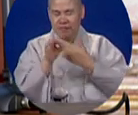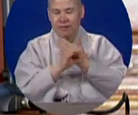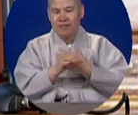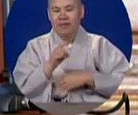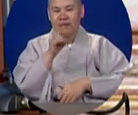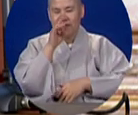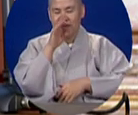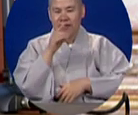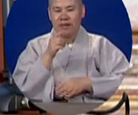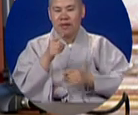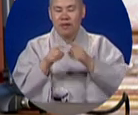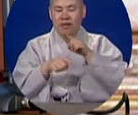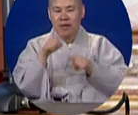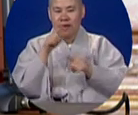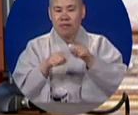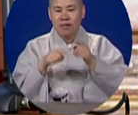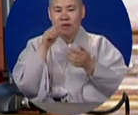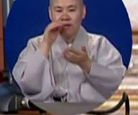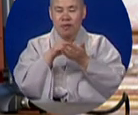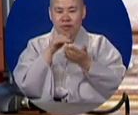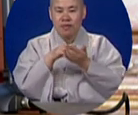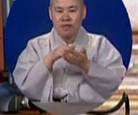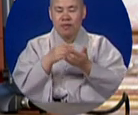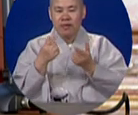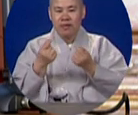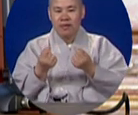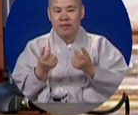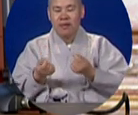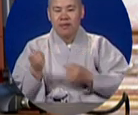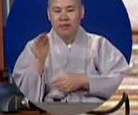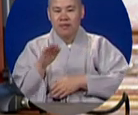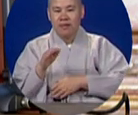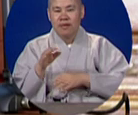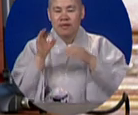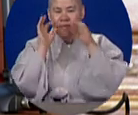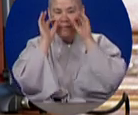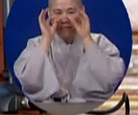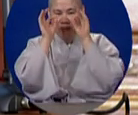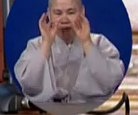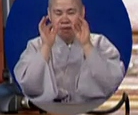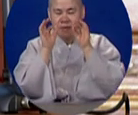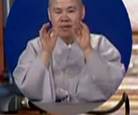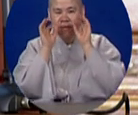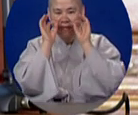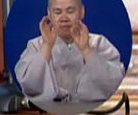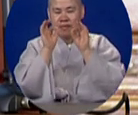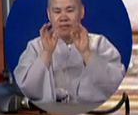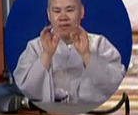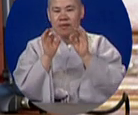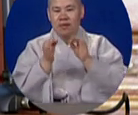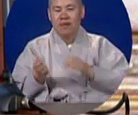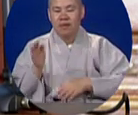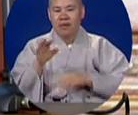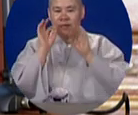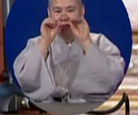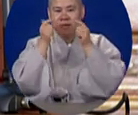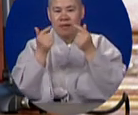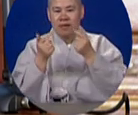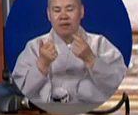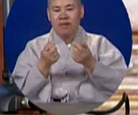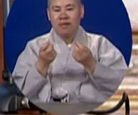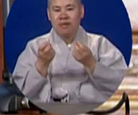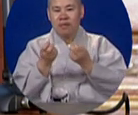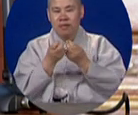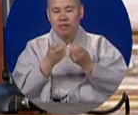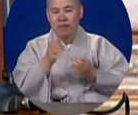그건 목석입니다 또 봤는데 보긴 봤죠 그런데 안 보는 도리가 있어요 그 안 보는